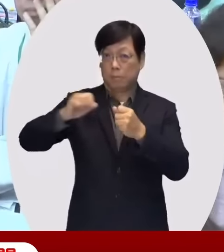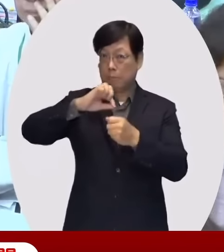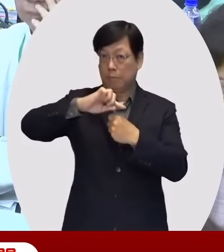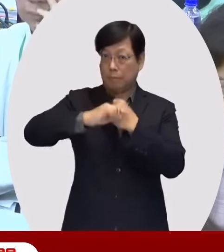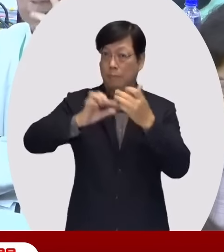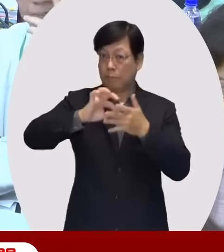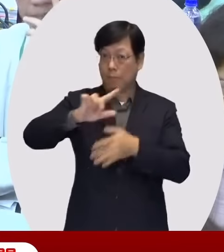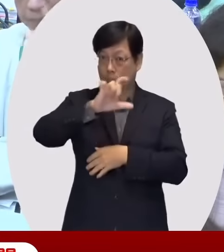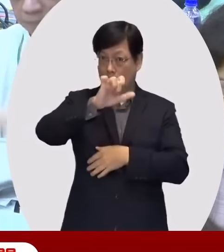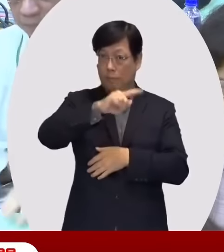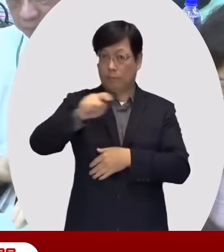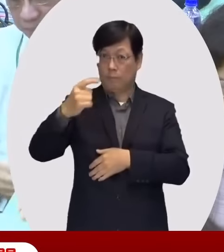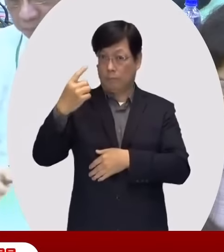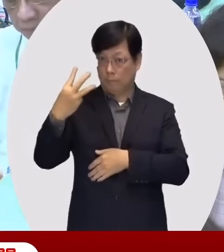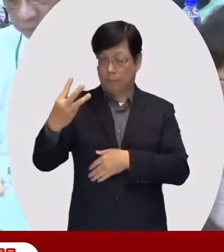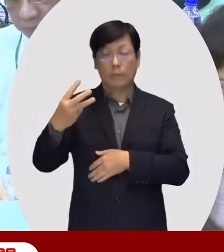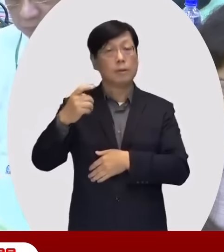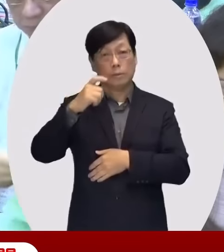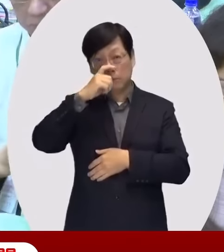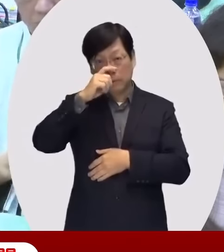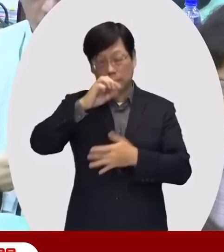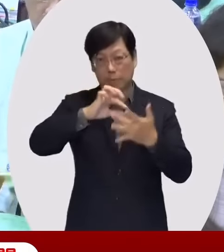第